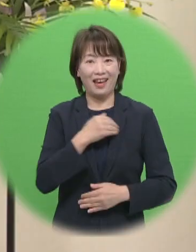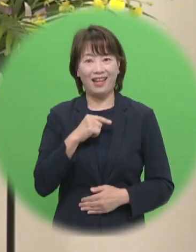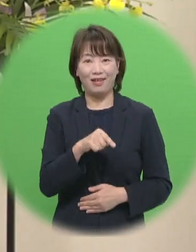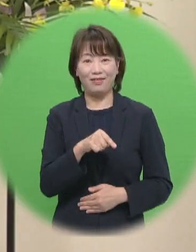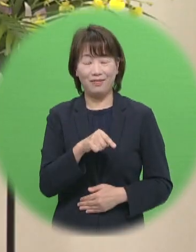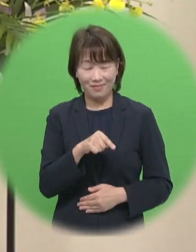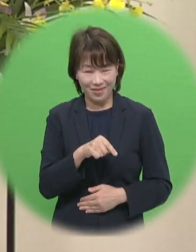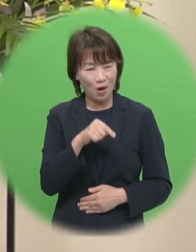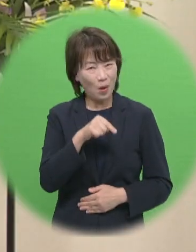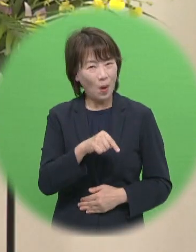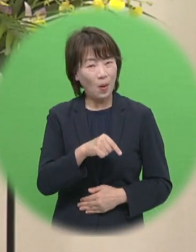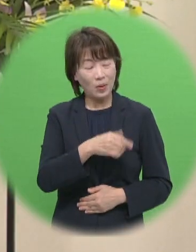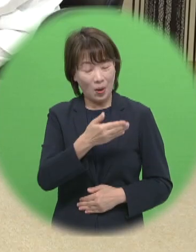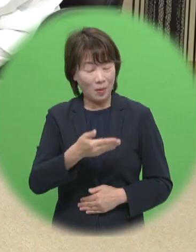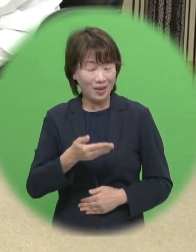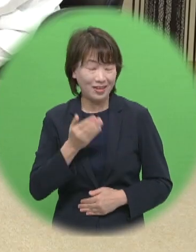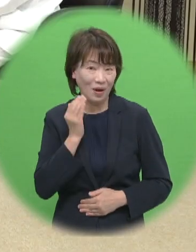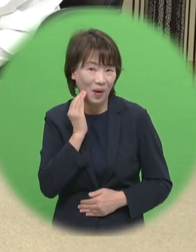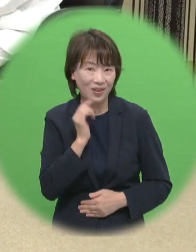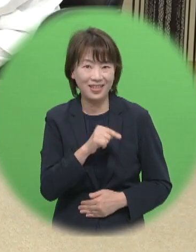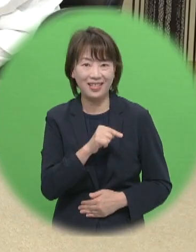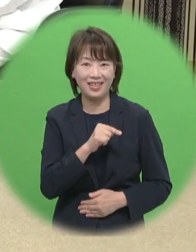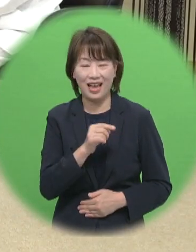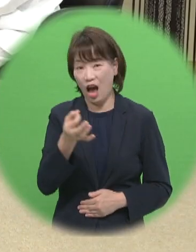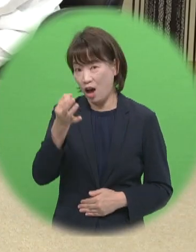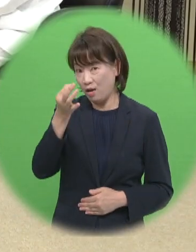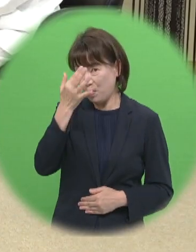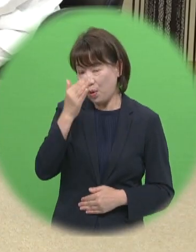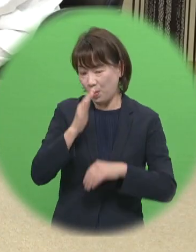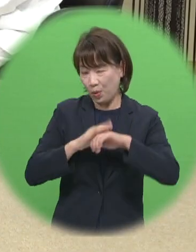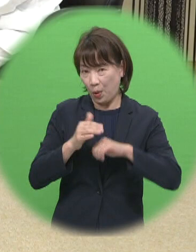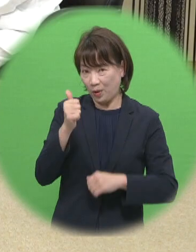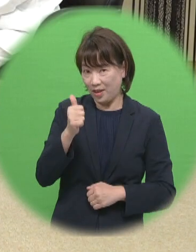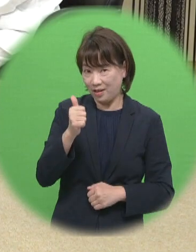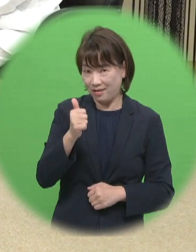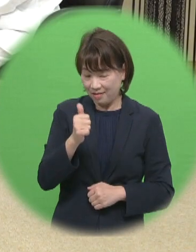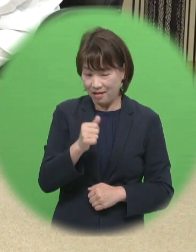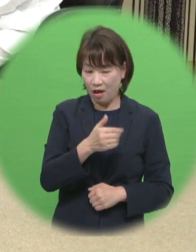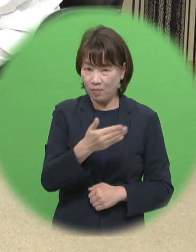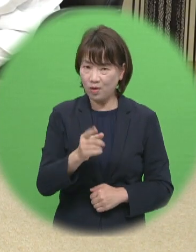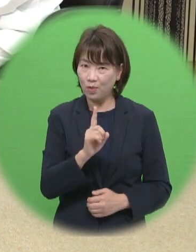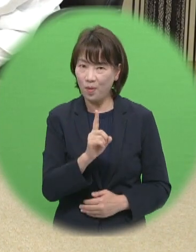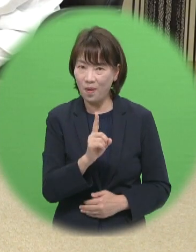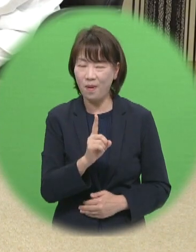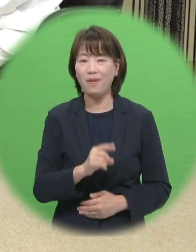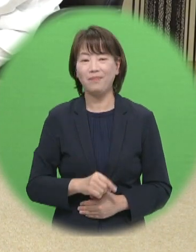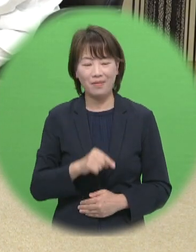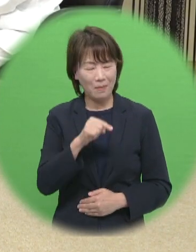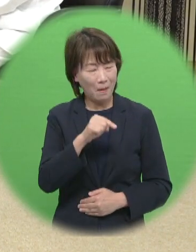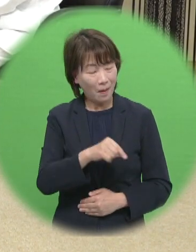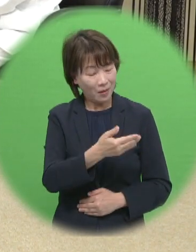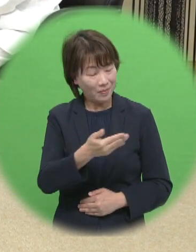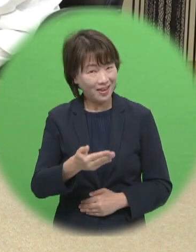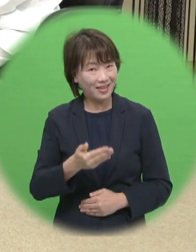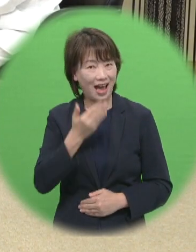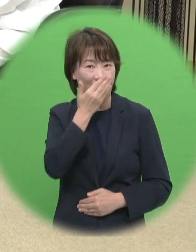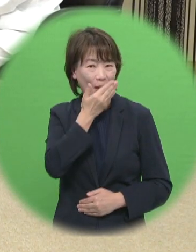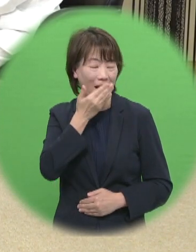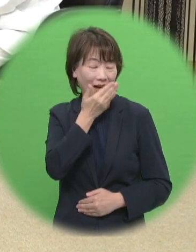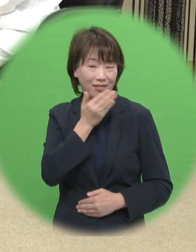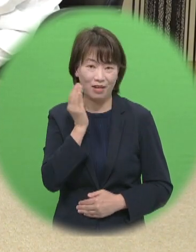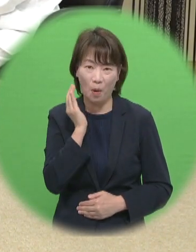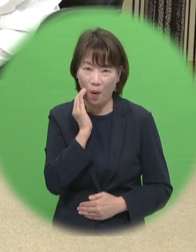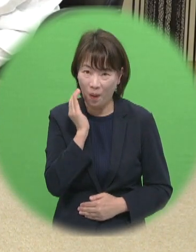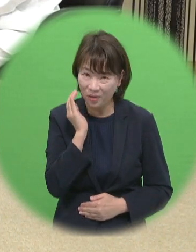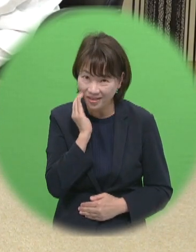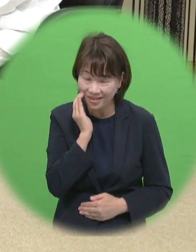ね。 もうプロから見て山梨の八ヶ岳の水っていうのは違いますか、どうですか。 やっぱり甘くて美味しいかなと思うし、やっぱ